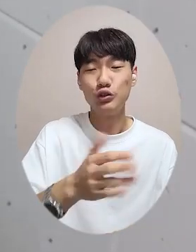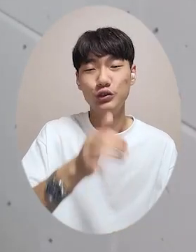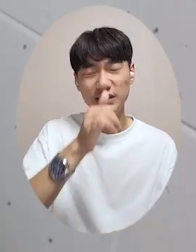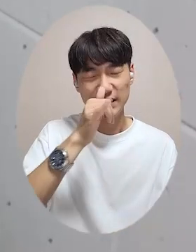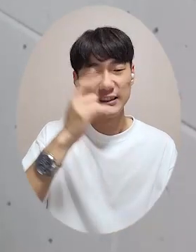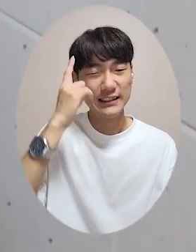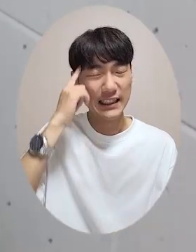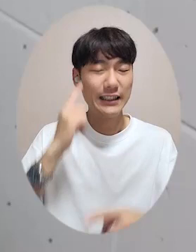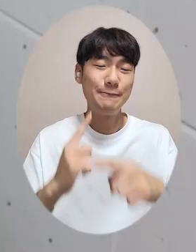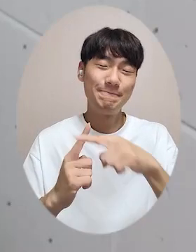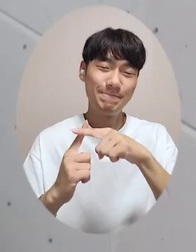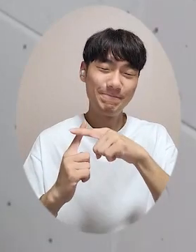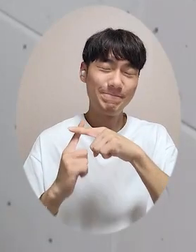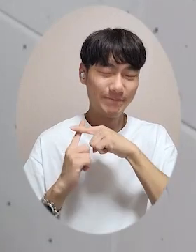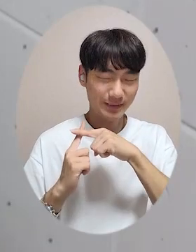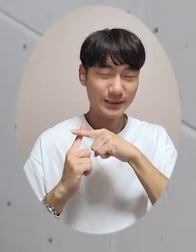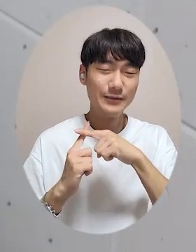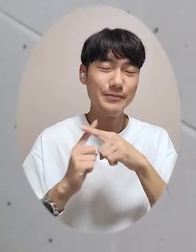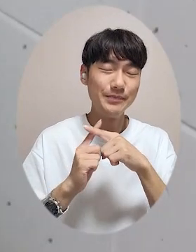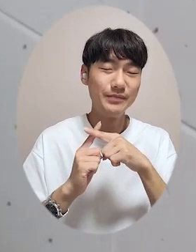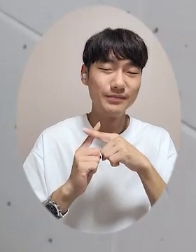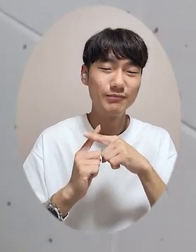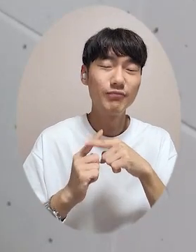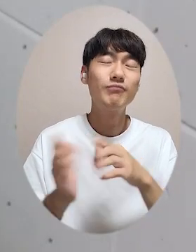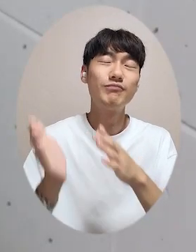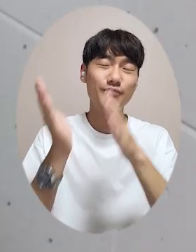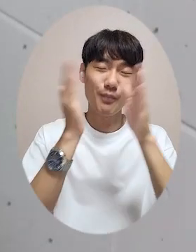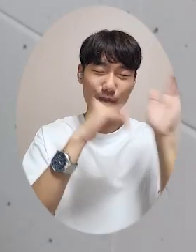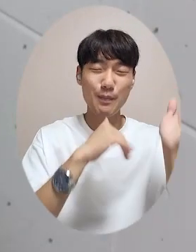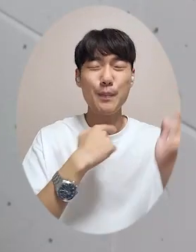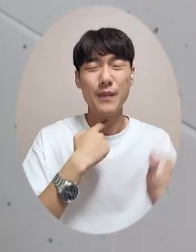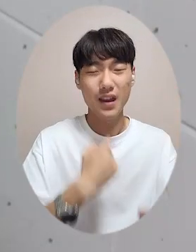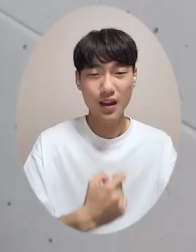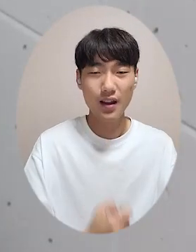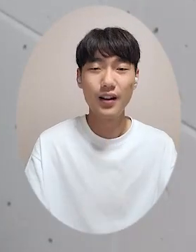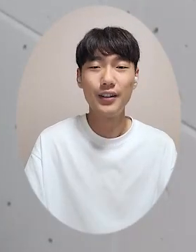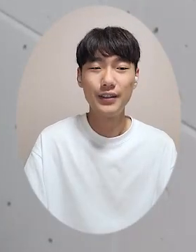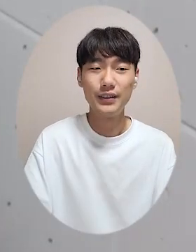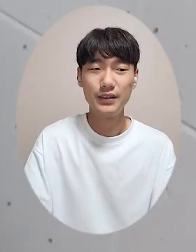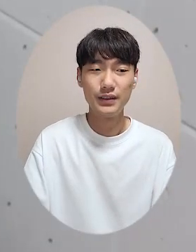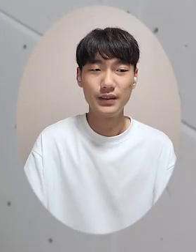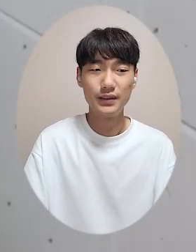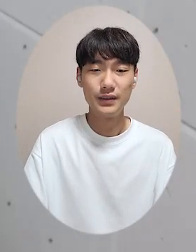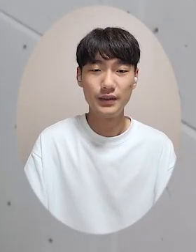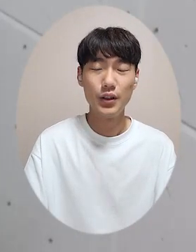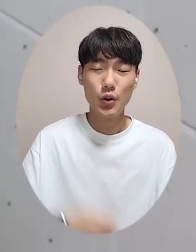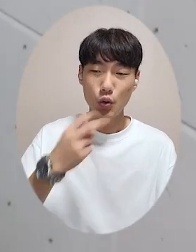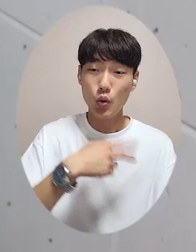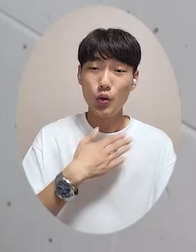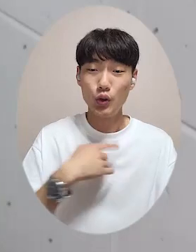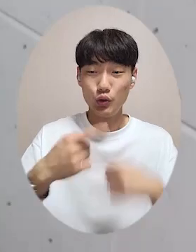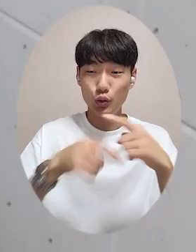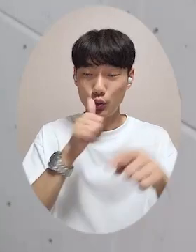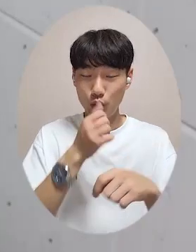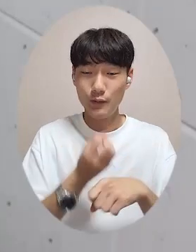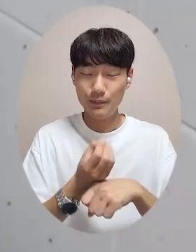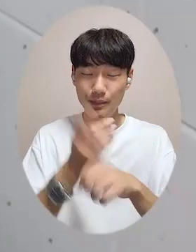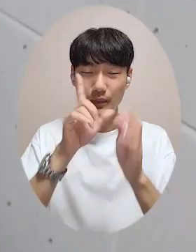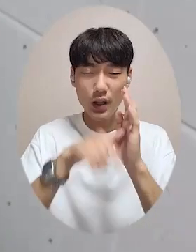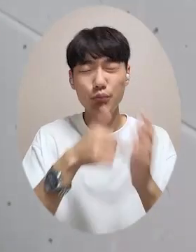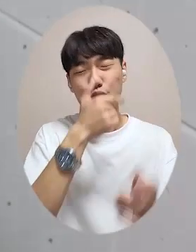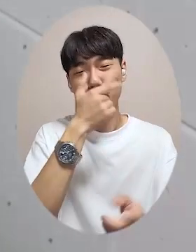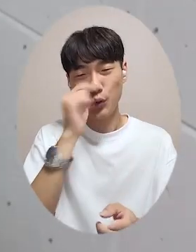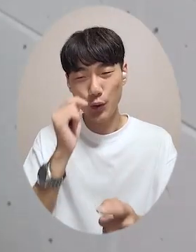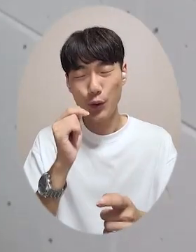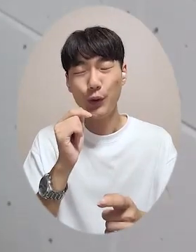고등학교 때는 이제 수어 통역을 전달을 할 때 많은 부분을 많이 미흡한 부분도 있고 부족한 부분도 많이 있기